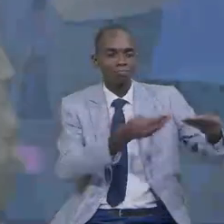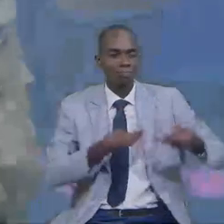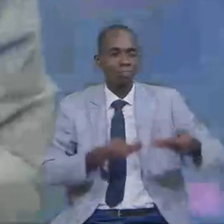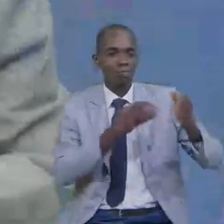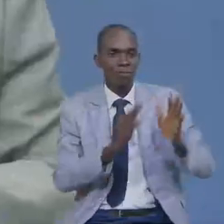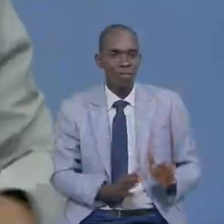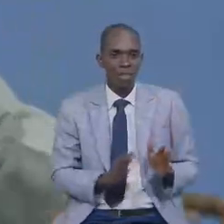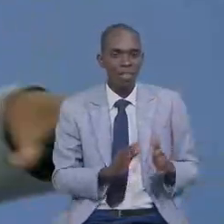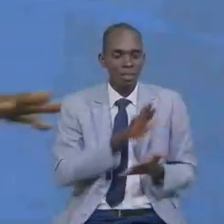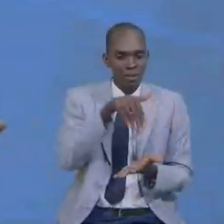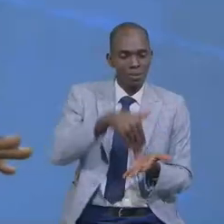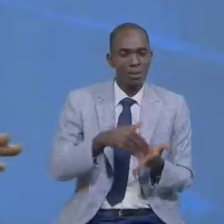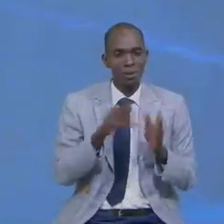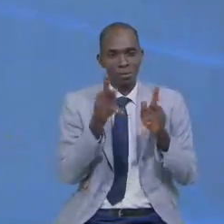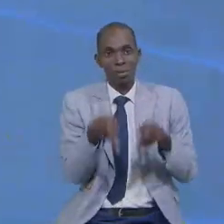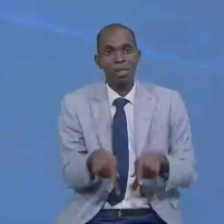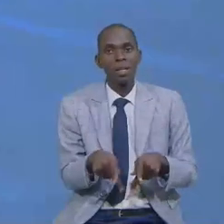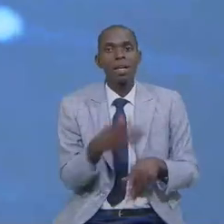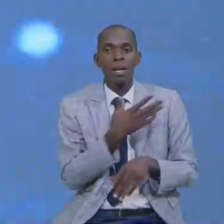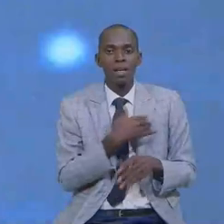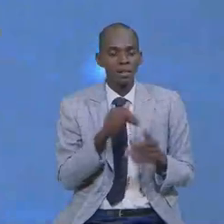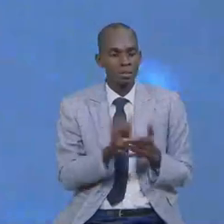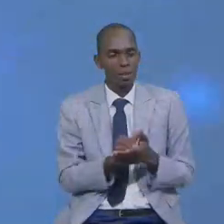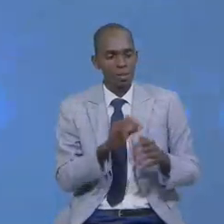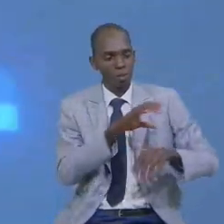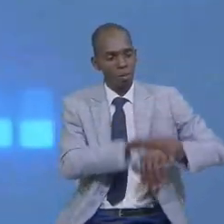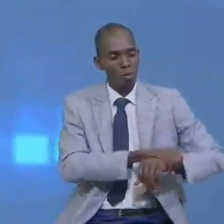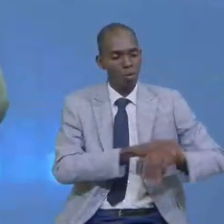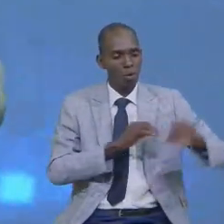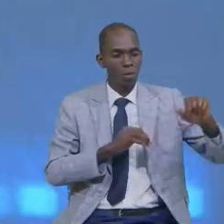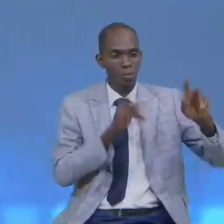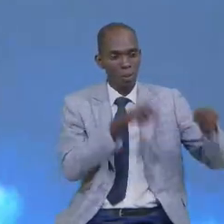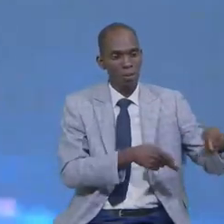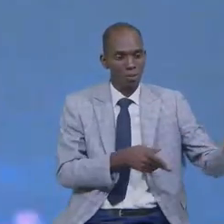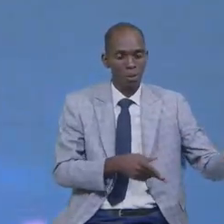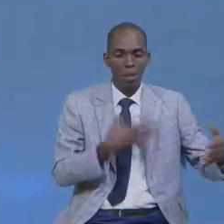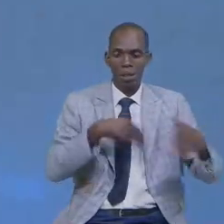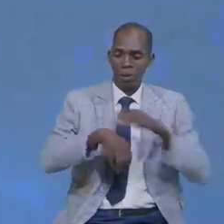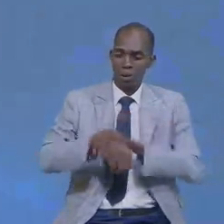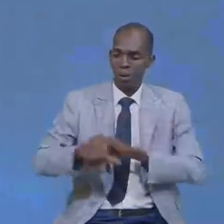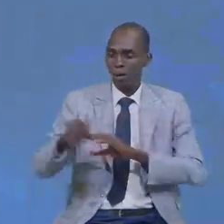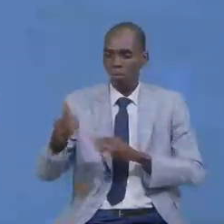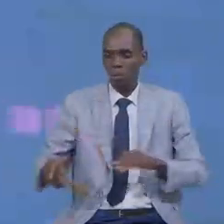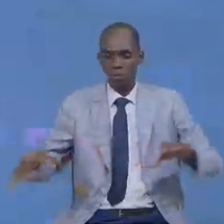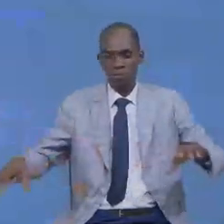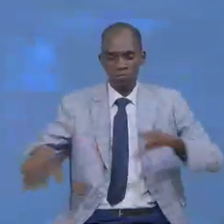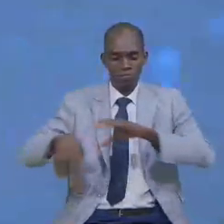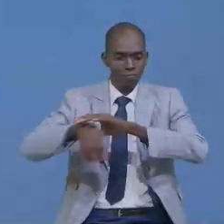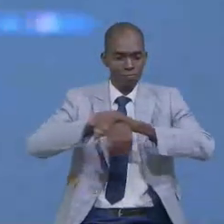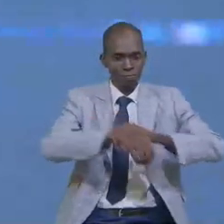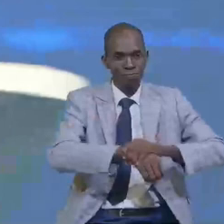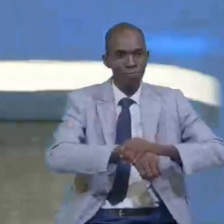A et il prend la main aussi de B et il les unit. Alors, le